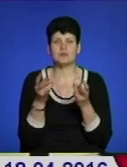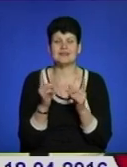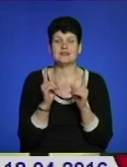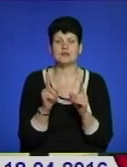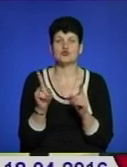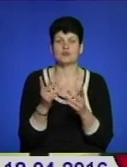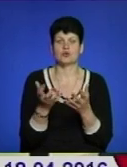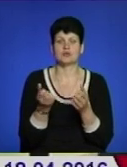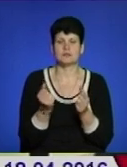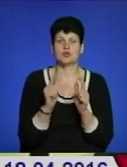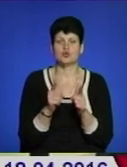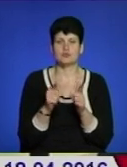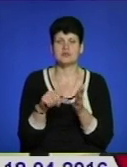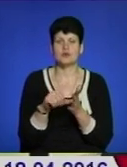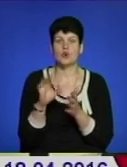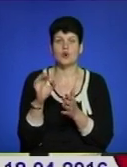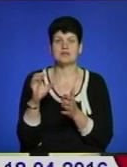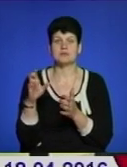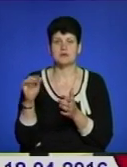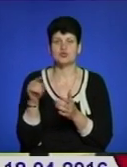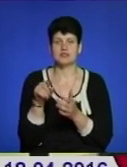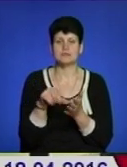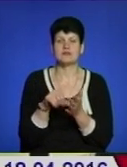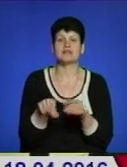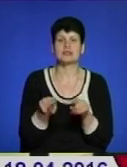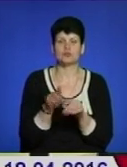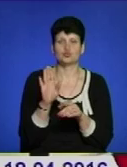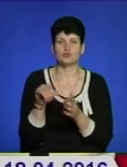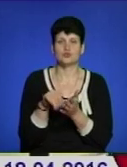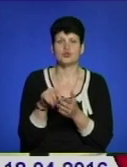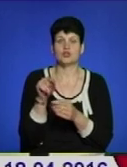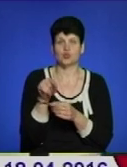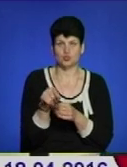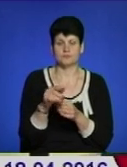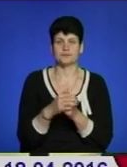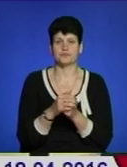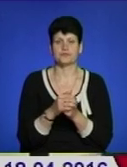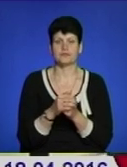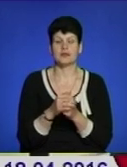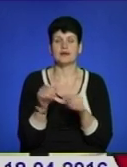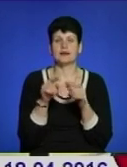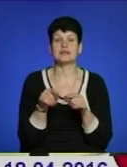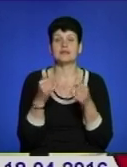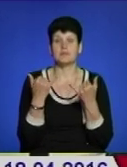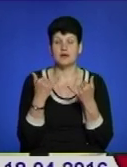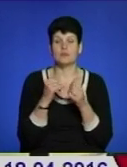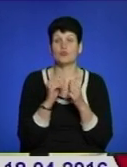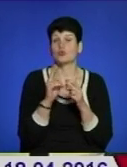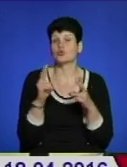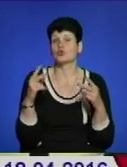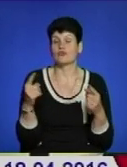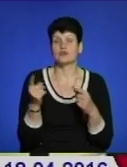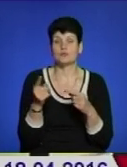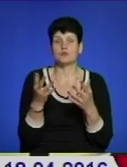ми отримали згоду від представників ОСББ, що їхні представники також будуть присутні кожен день тут. І тепер же будь-хто в Тернополі для того, щоб